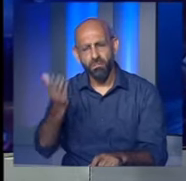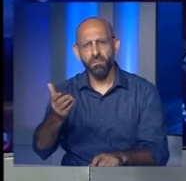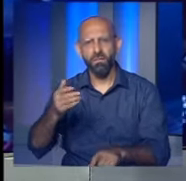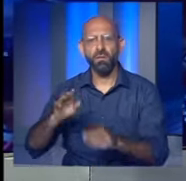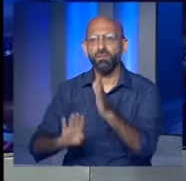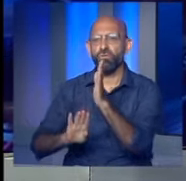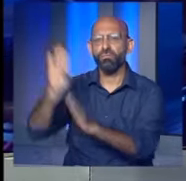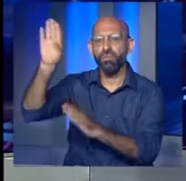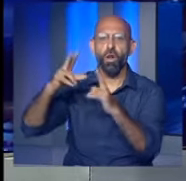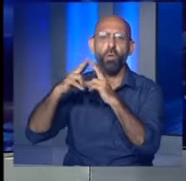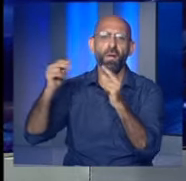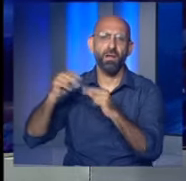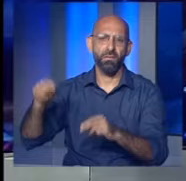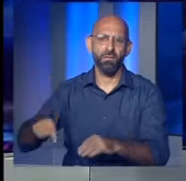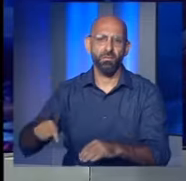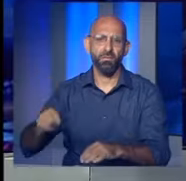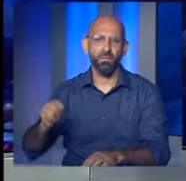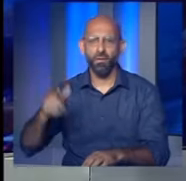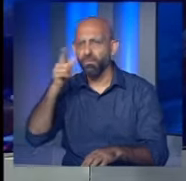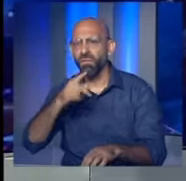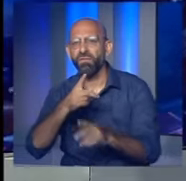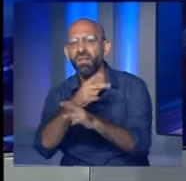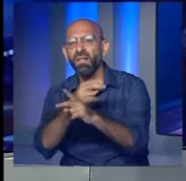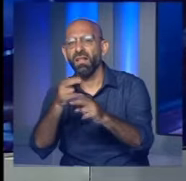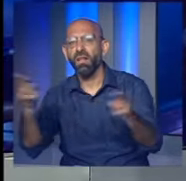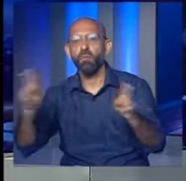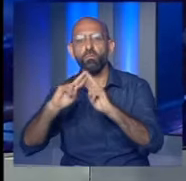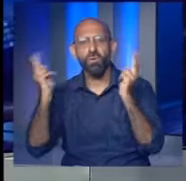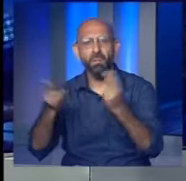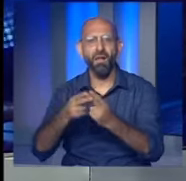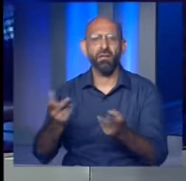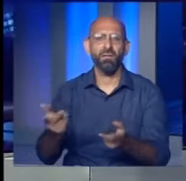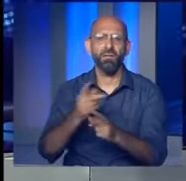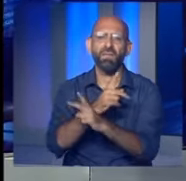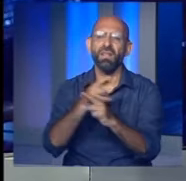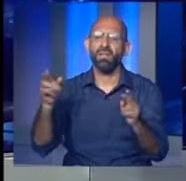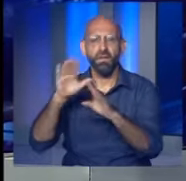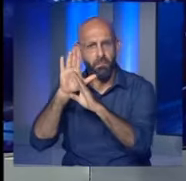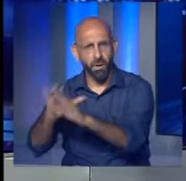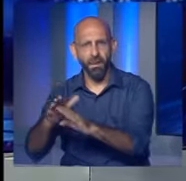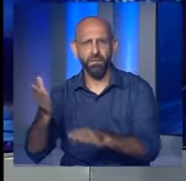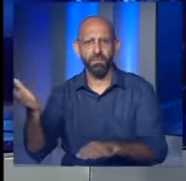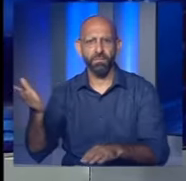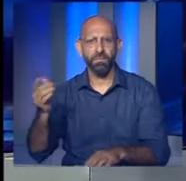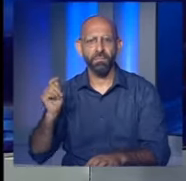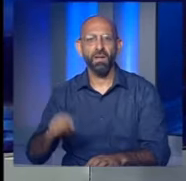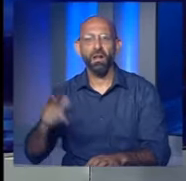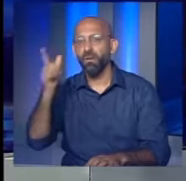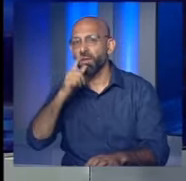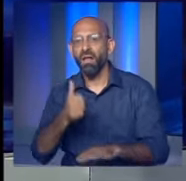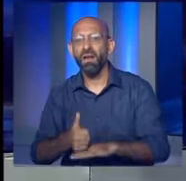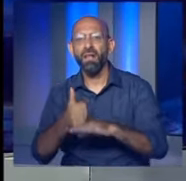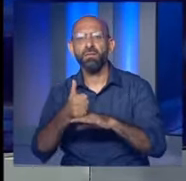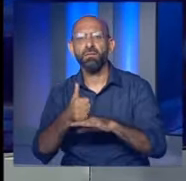بالكثير ولكن اهم ما قدمناه هو تحسين التمثيل بعكار حتى يكون هناك امكان لتمثيل